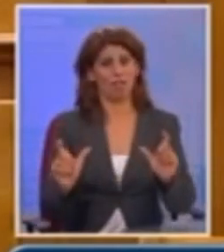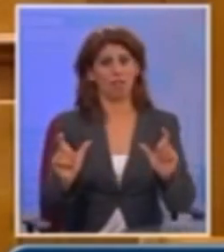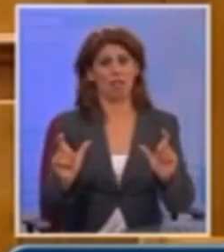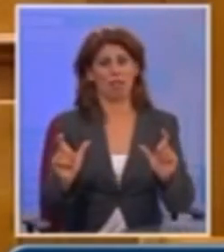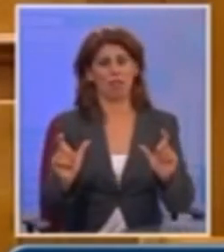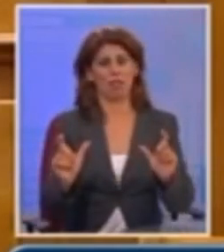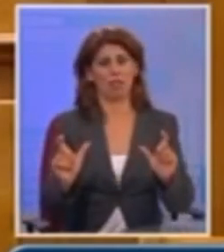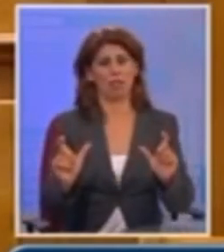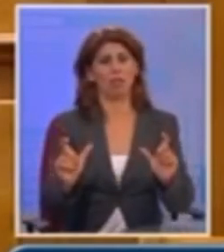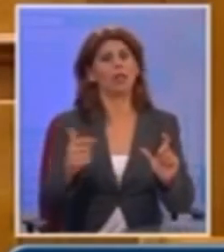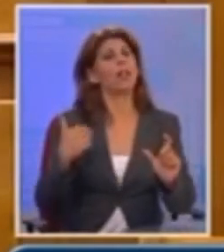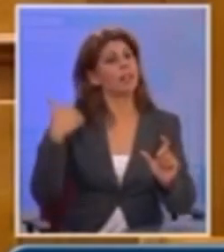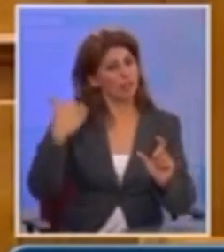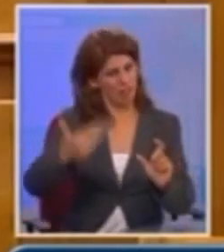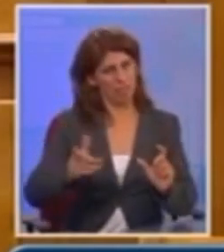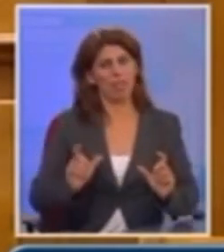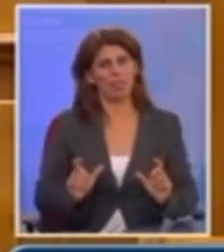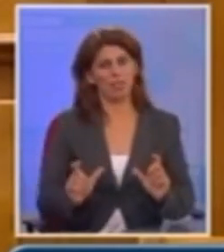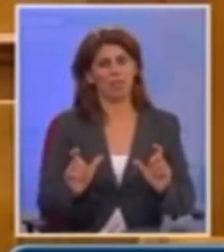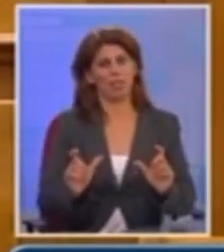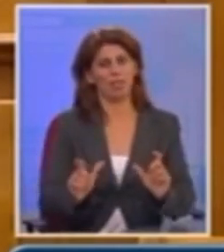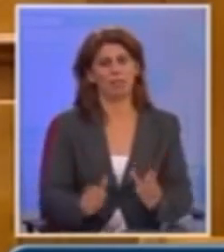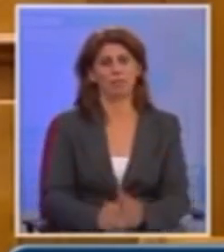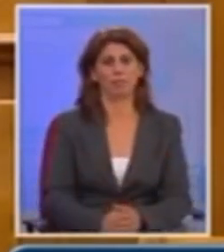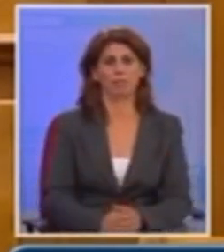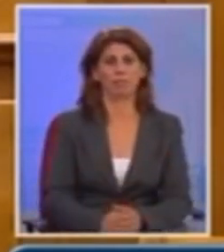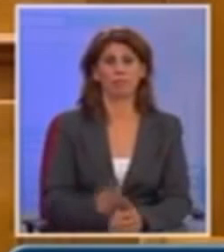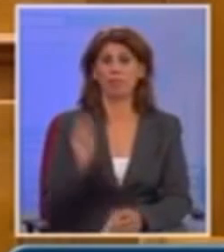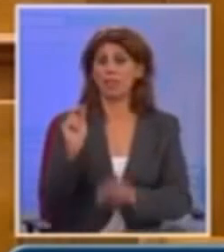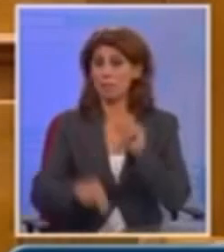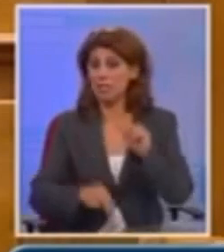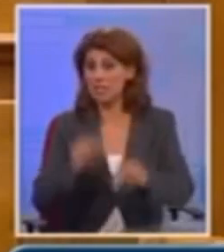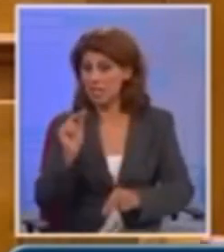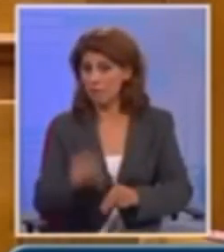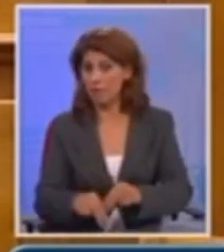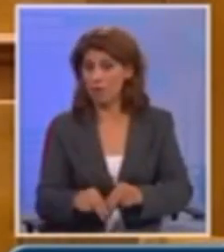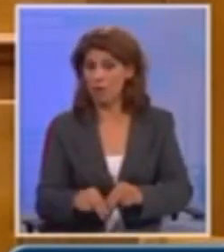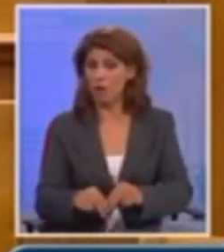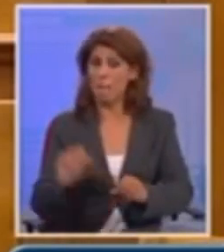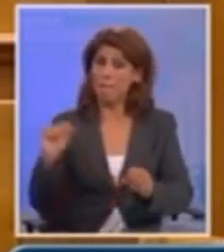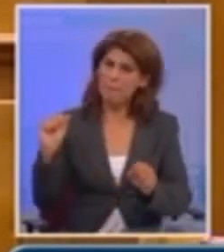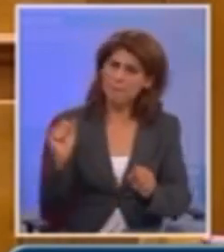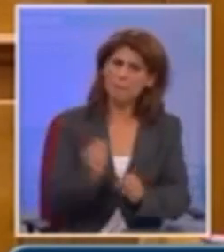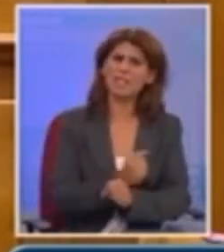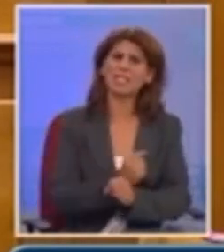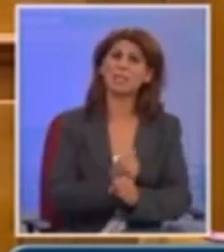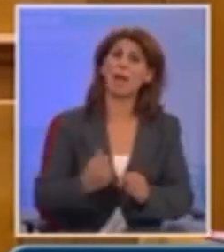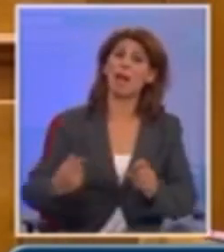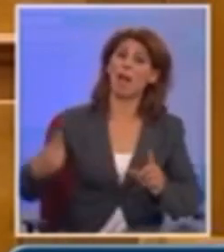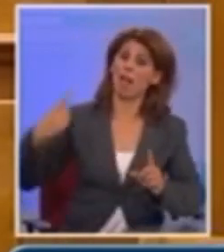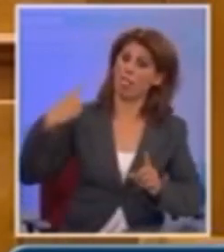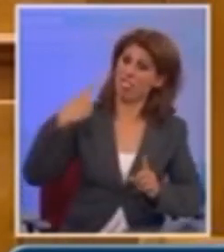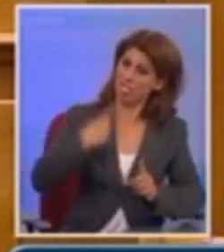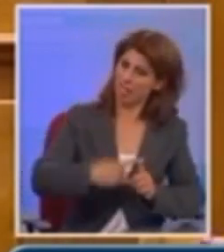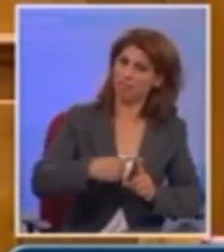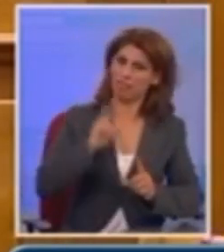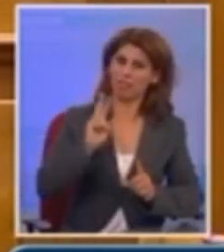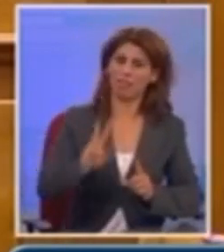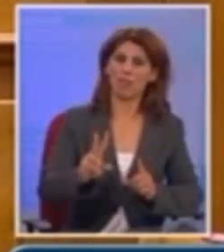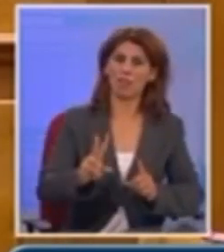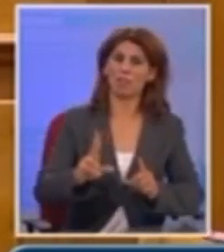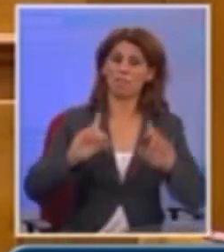αντιστέκεται και θα αντισταθεί με την ψήφο του, με πείσμα, με αισιοδοξία,